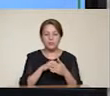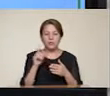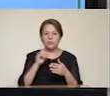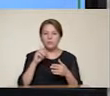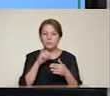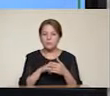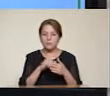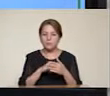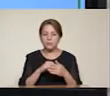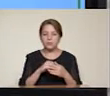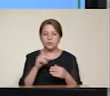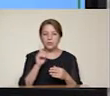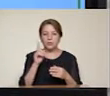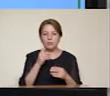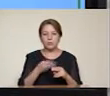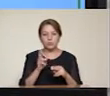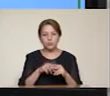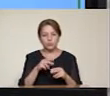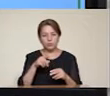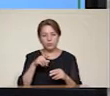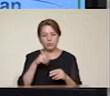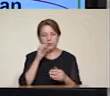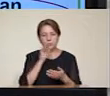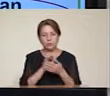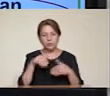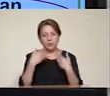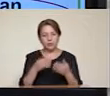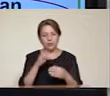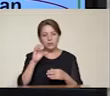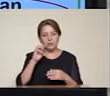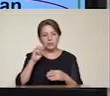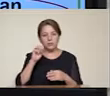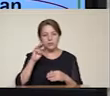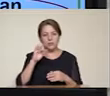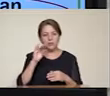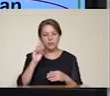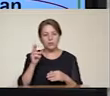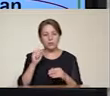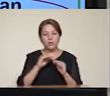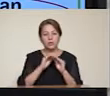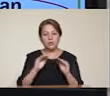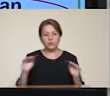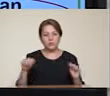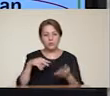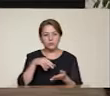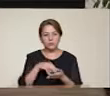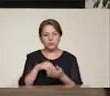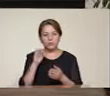savolga javob beruvchi bo'lim. Statika esa tinch turgan jismlarning holatini o'rgatuvchi